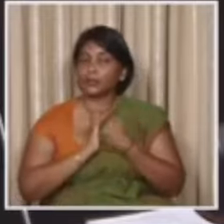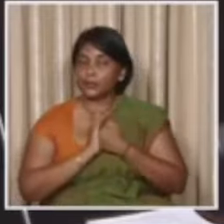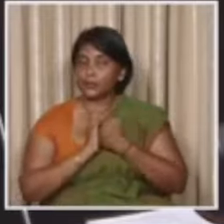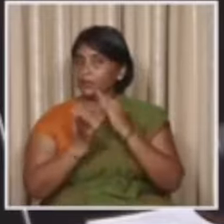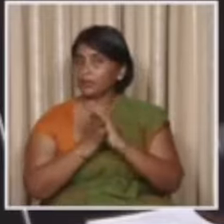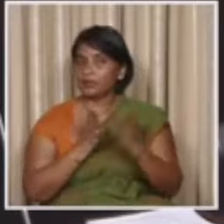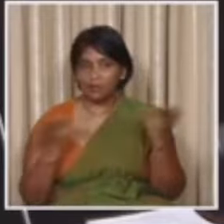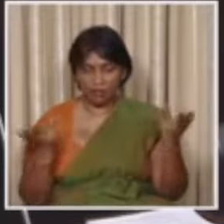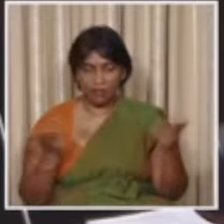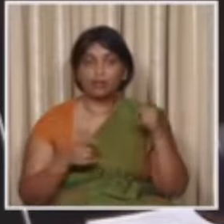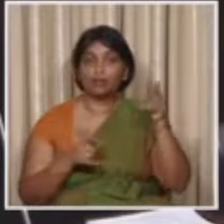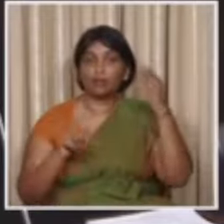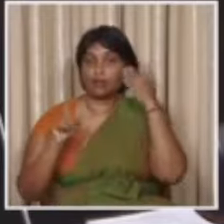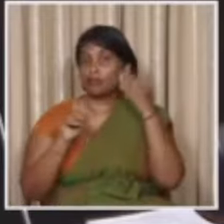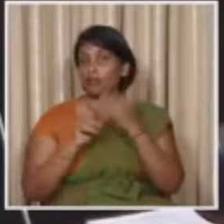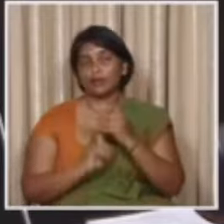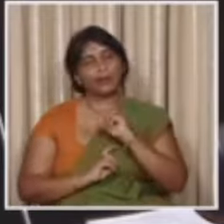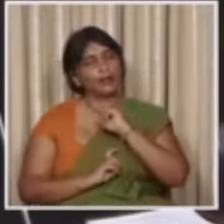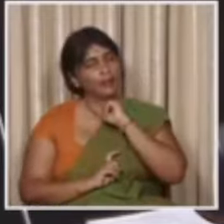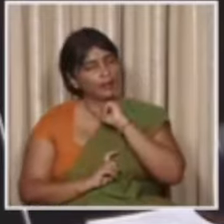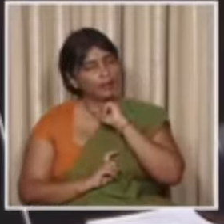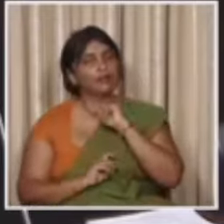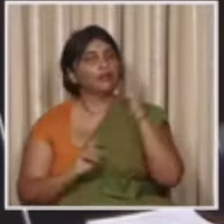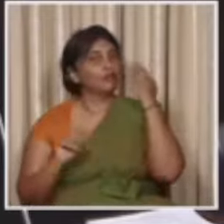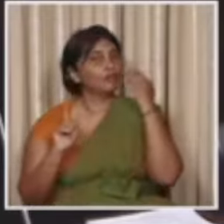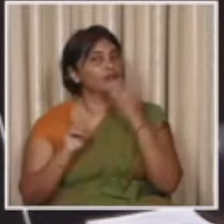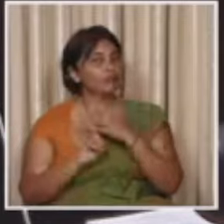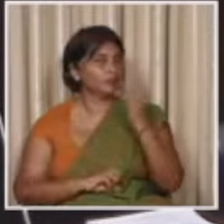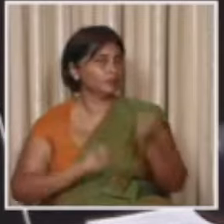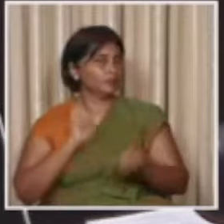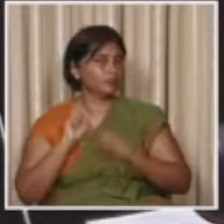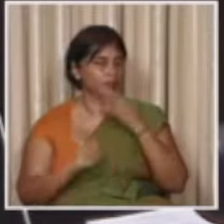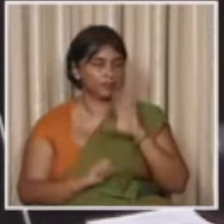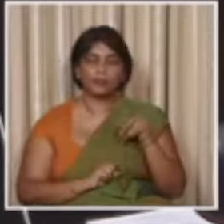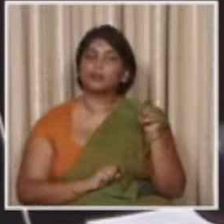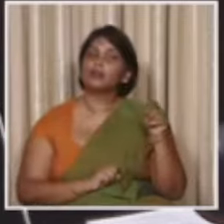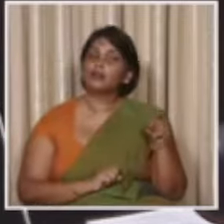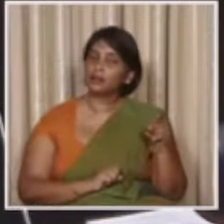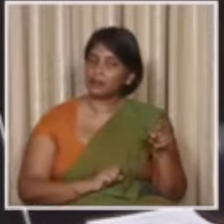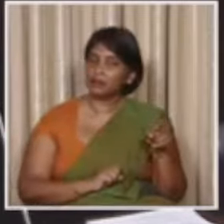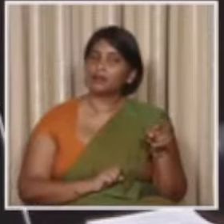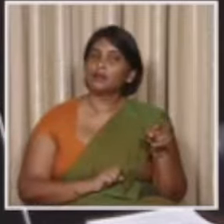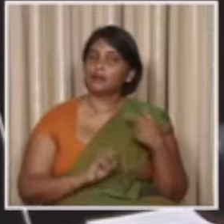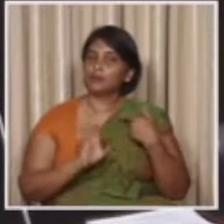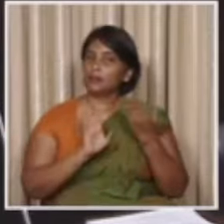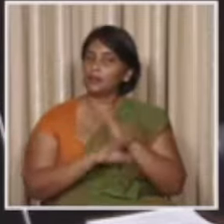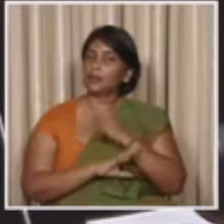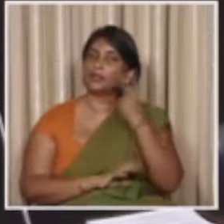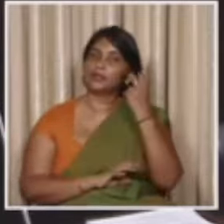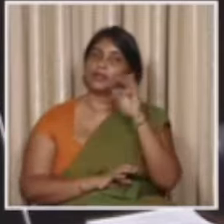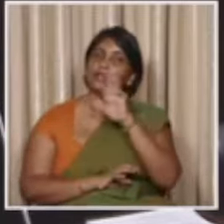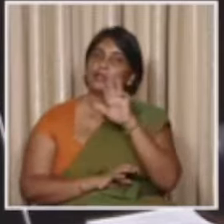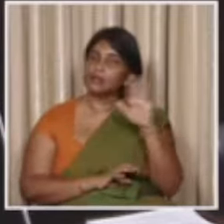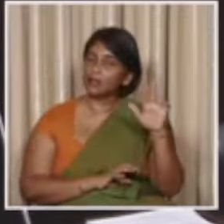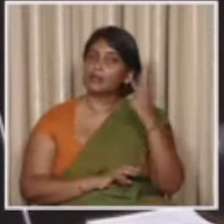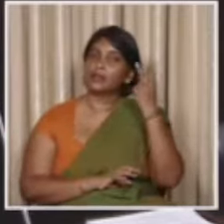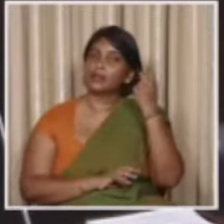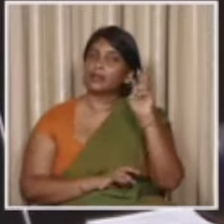නොවුනාය. ඒ පිළිබඳ විලාපයක් ඒ පිළිබඳ ප්‍රකෝපයක් තියෙනවා. මේක පසුගිය